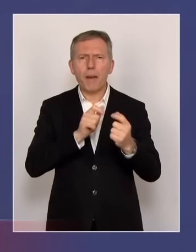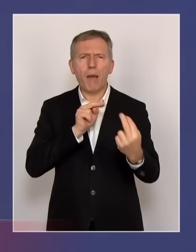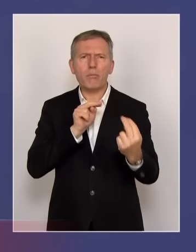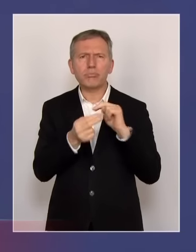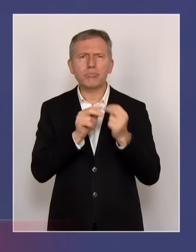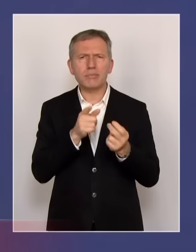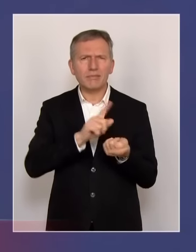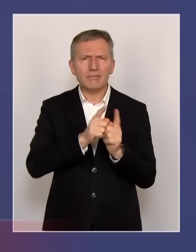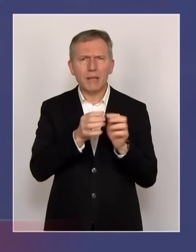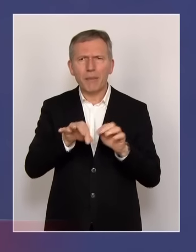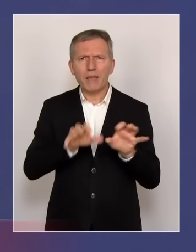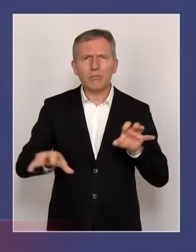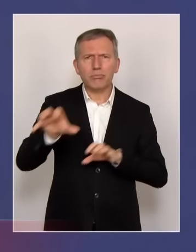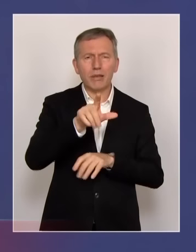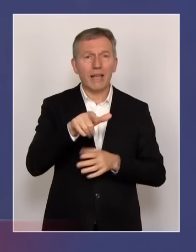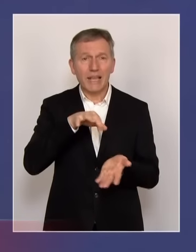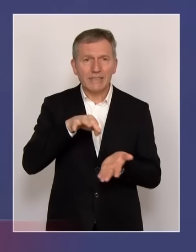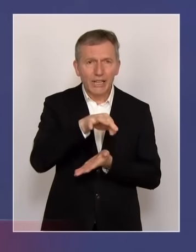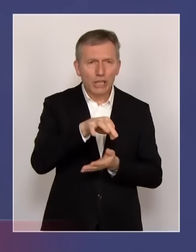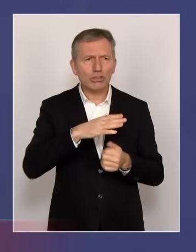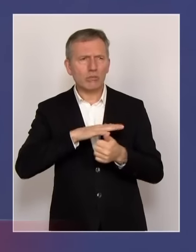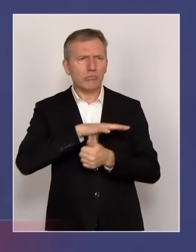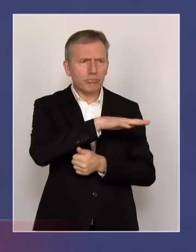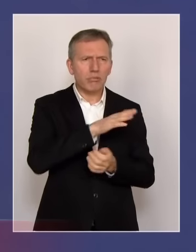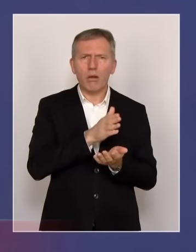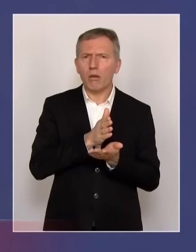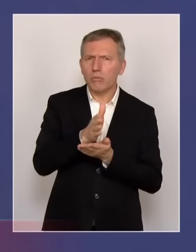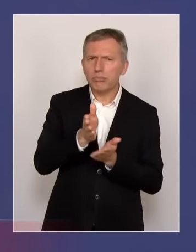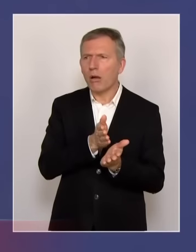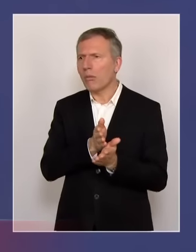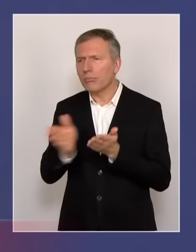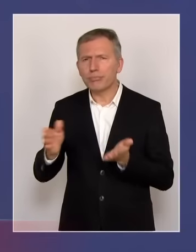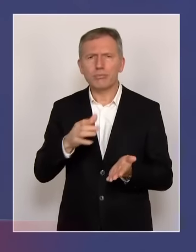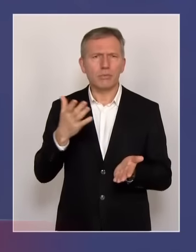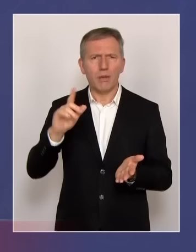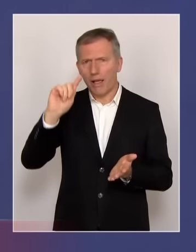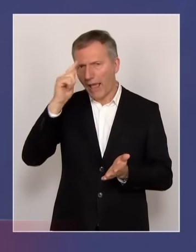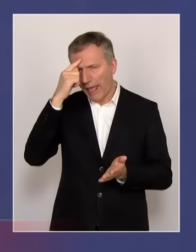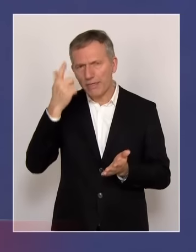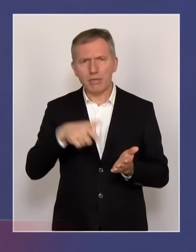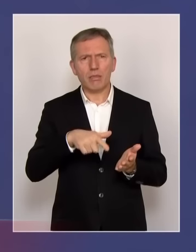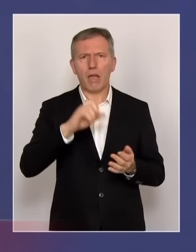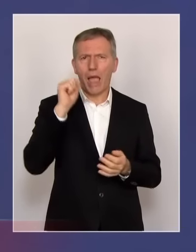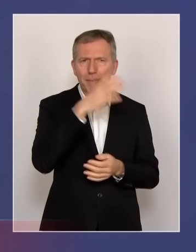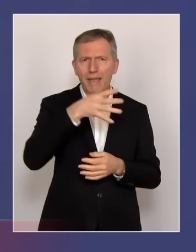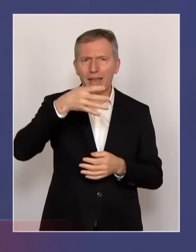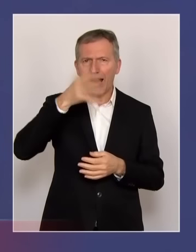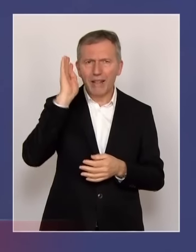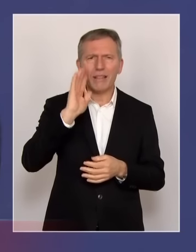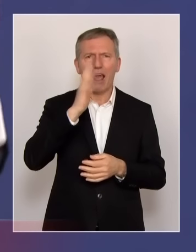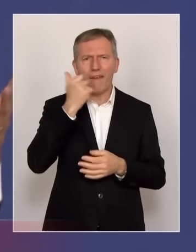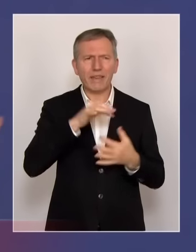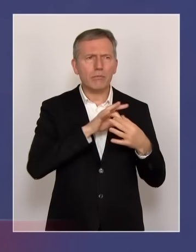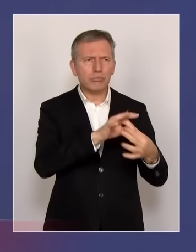sont en train de s'installer. Avoir une stratégie arctique, avoir une stratégie indo-pacifique, et une stratégie latino-américaine et avec le continent africain,